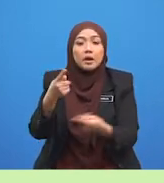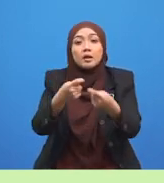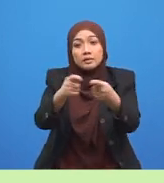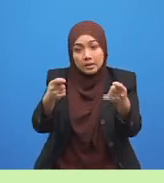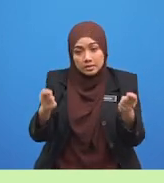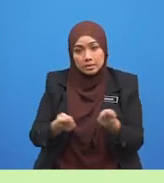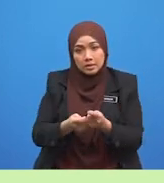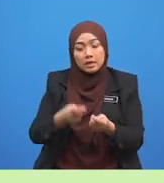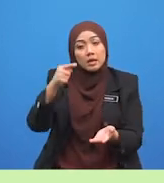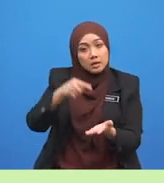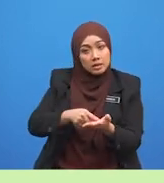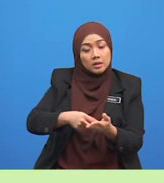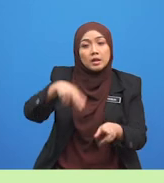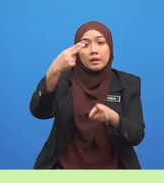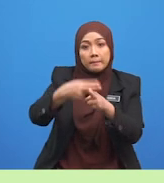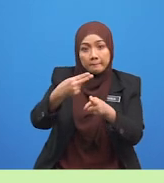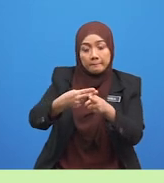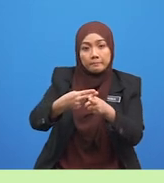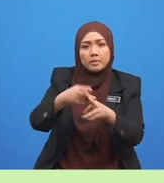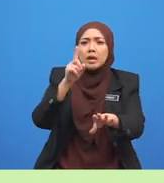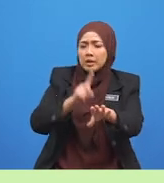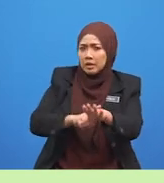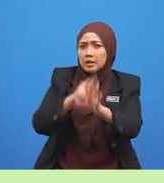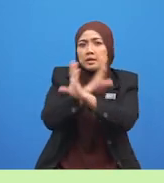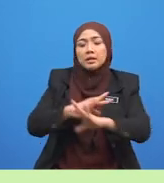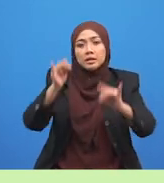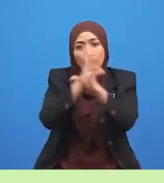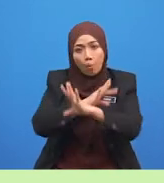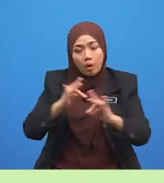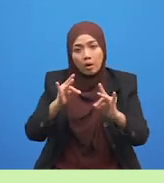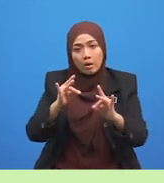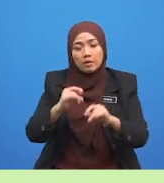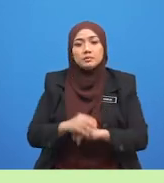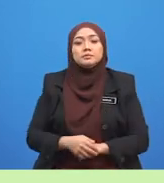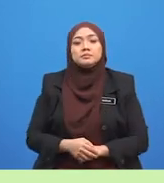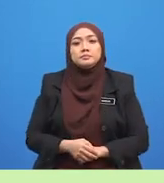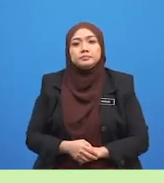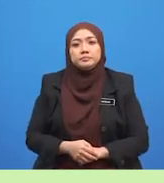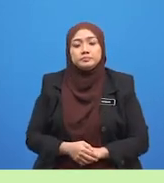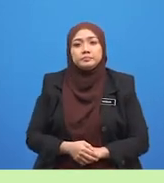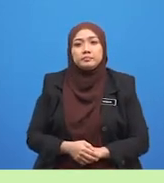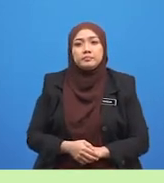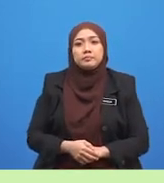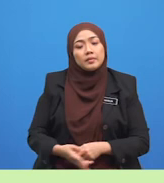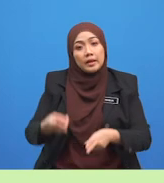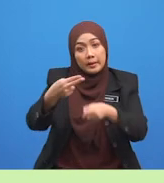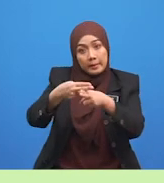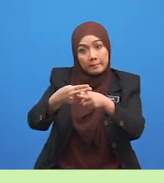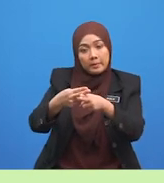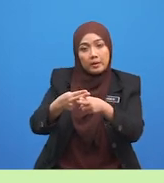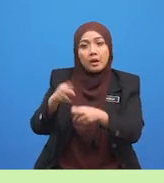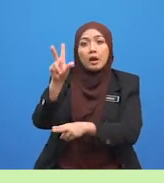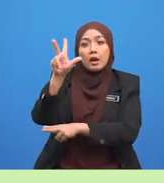Tasik ini terdapat di negeri Sarawak. Apakah nama tasik ini? Ya, tasik ini ialah Tasik Logan